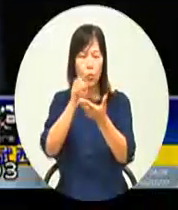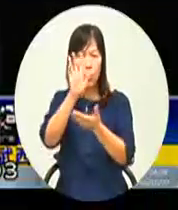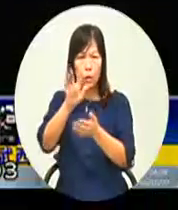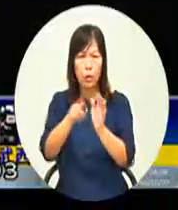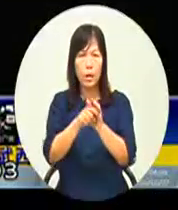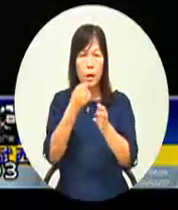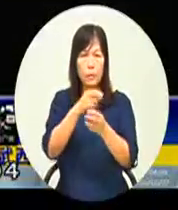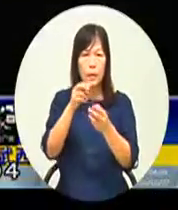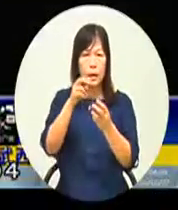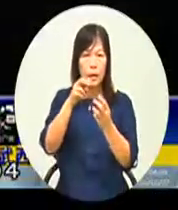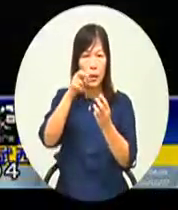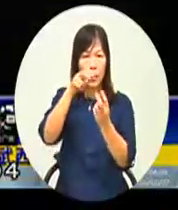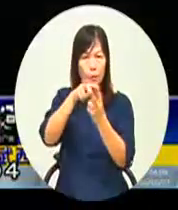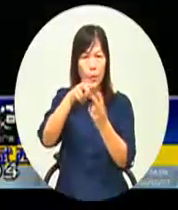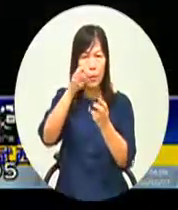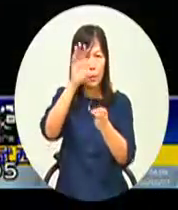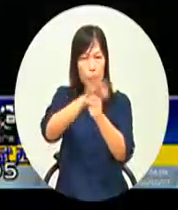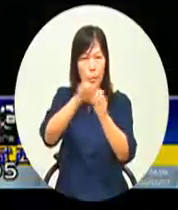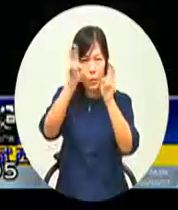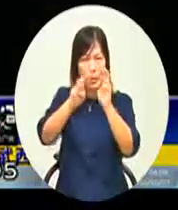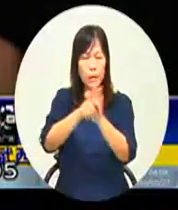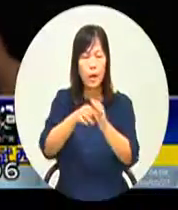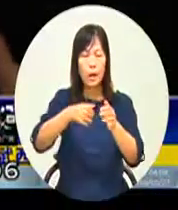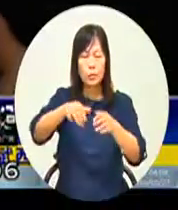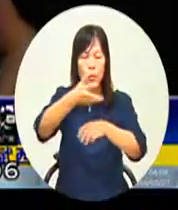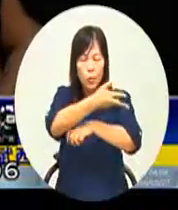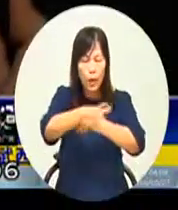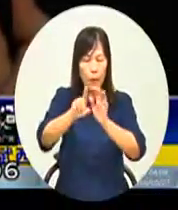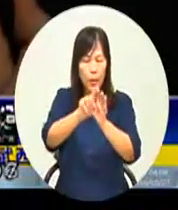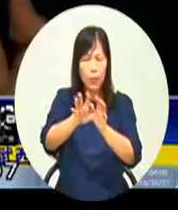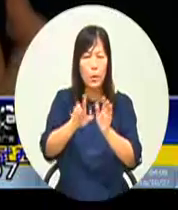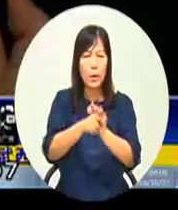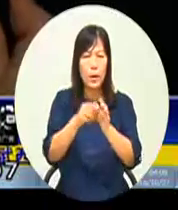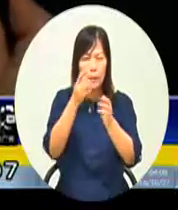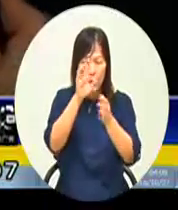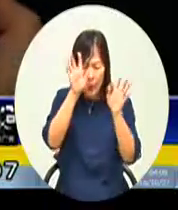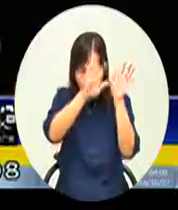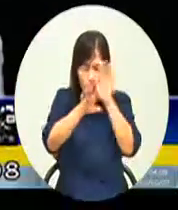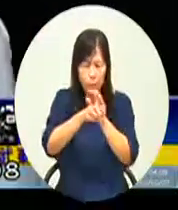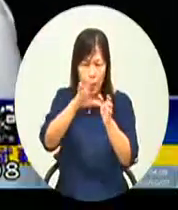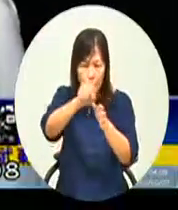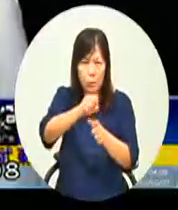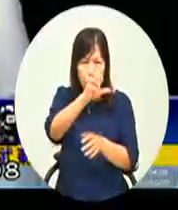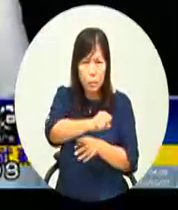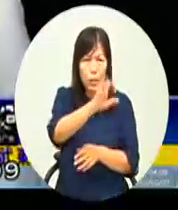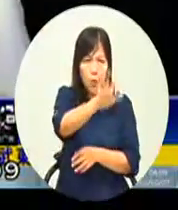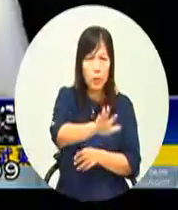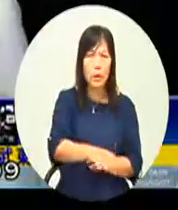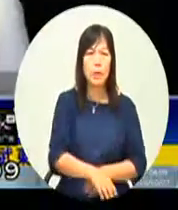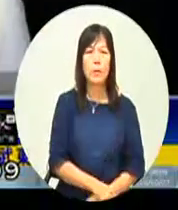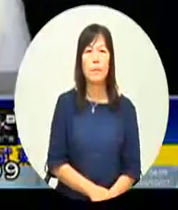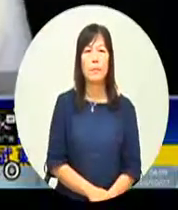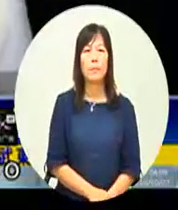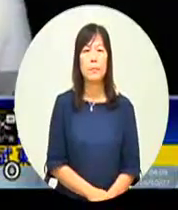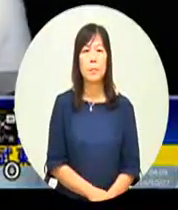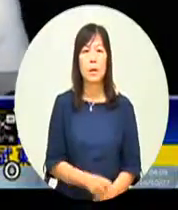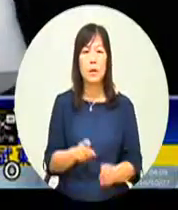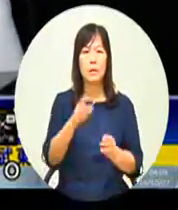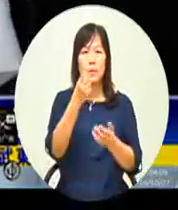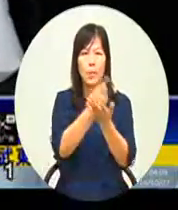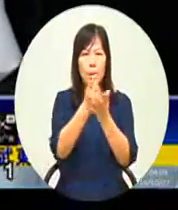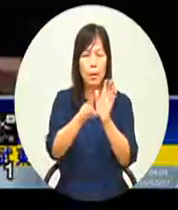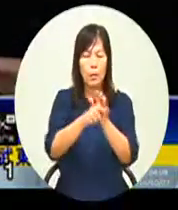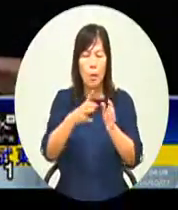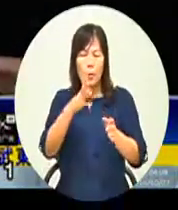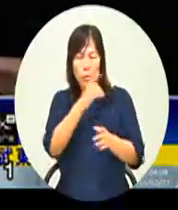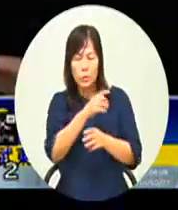动电源往海边走去，上千人摸黑抓宝，因为稀有精灵现身。 改版完，好像全部的稀有怪都会出